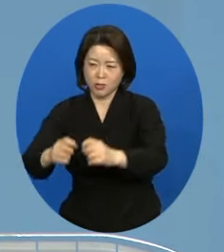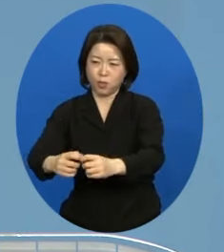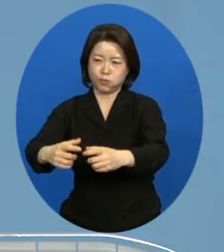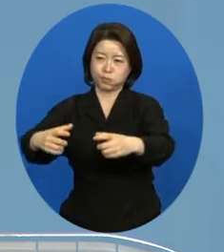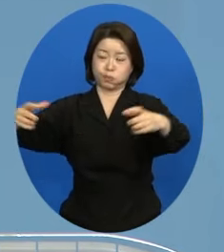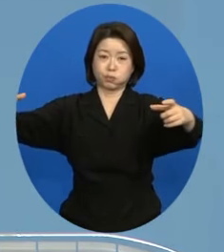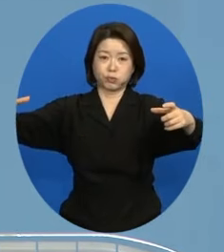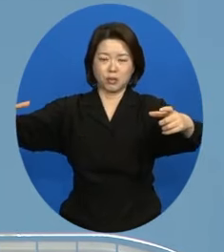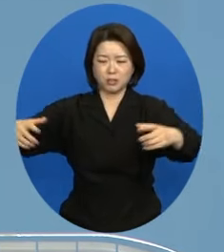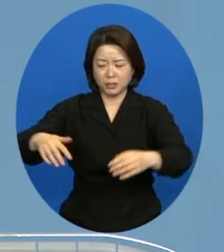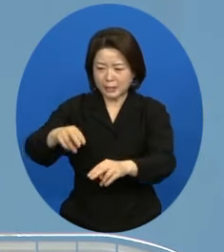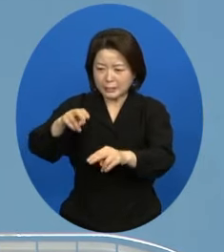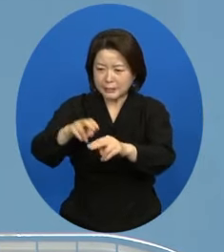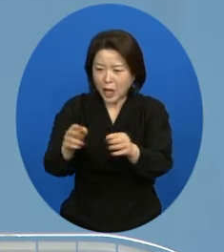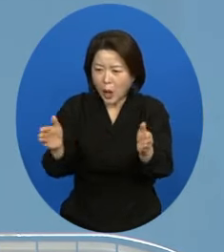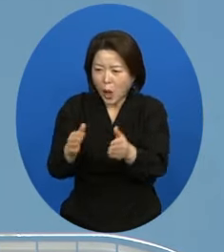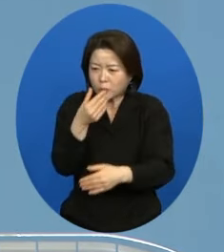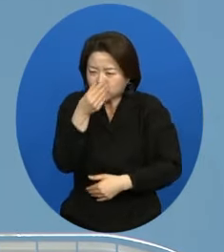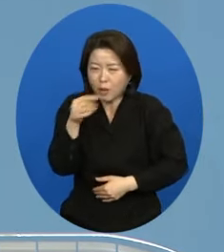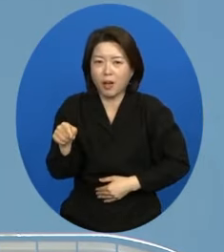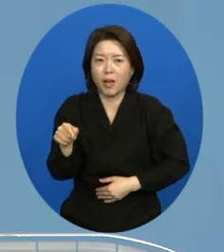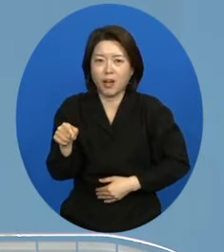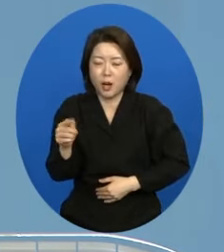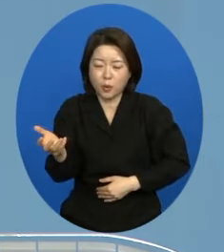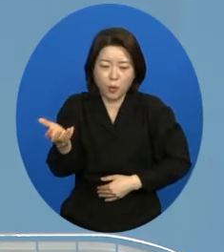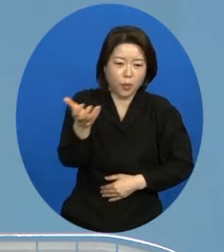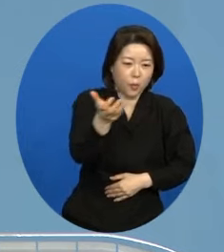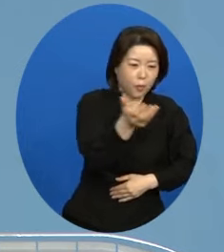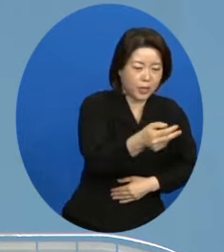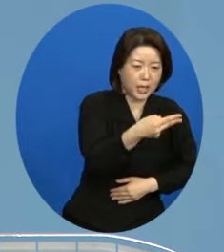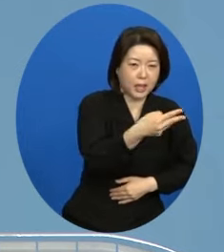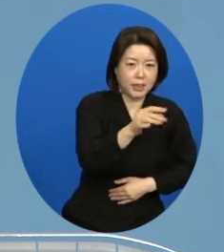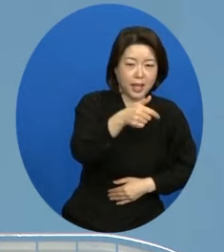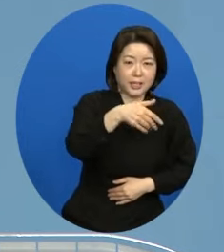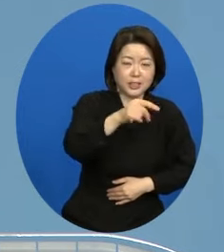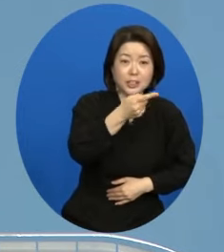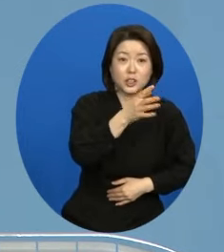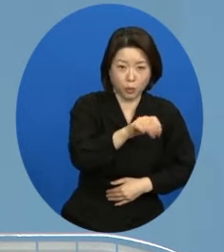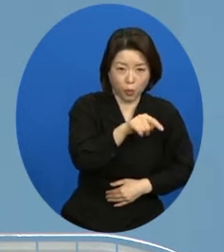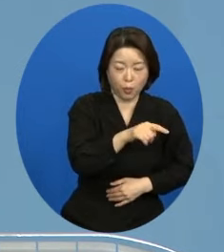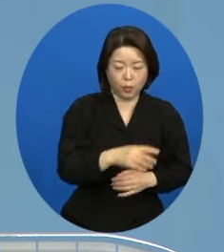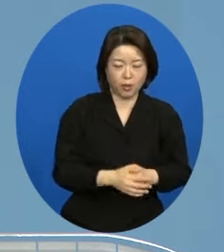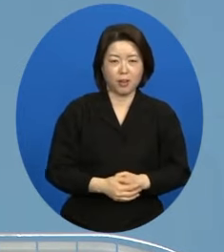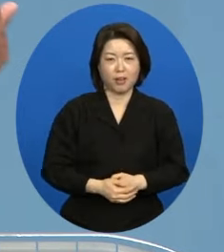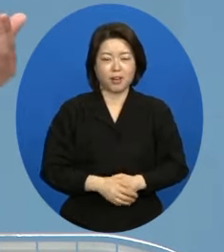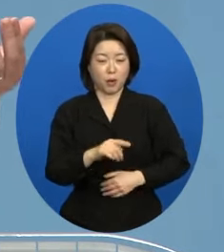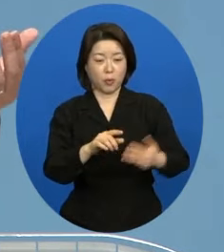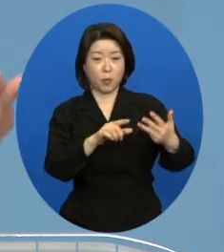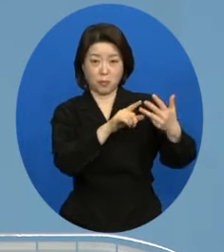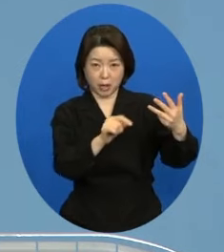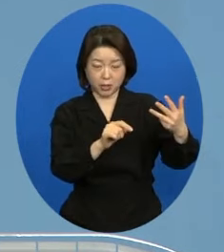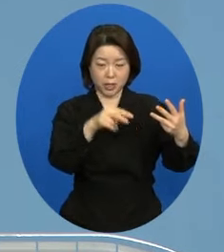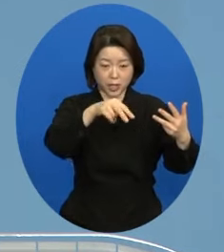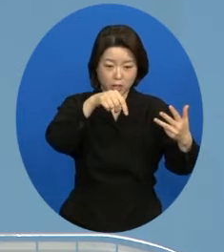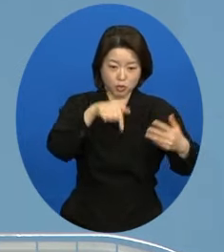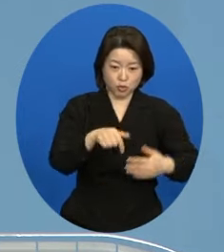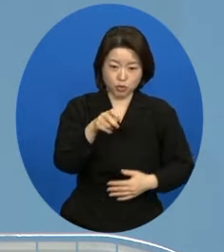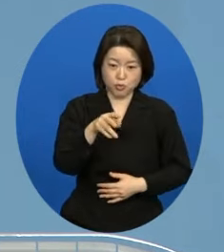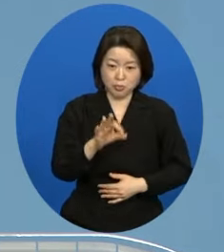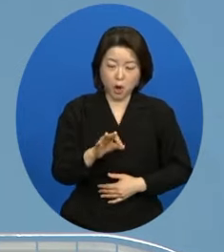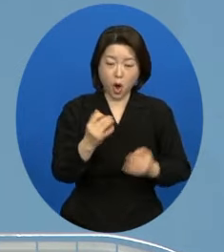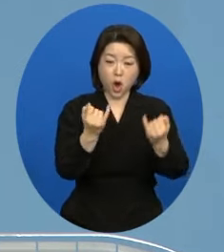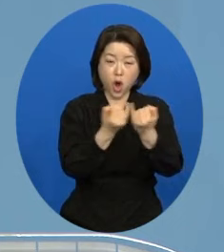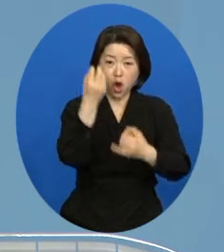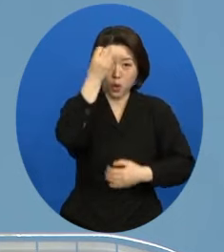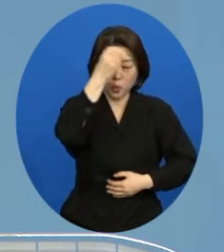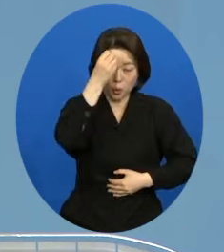모일 수가 없으니까 대치동으로 이사를 갑니다 1990년 8월에 숙명여고 강당을 빌려서 예배를 드려고 강당은